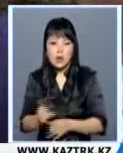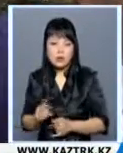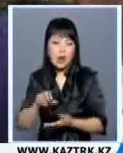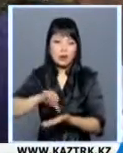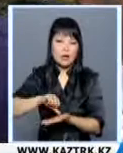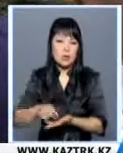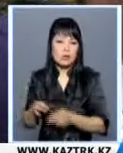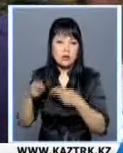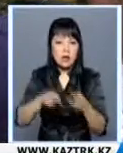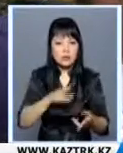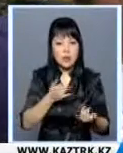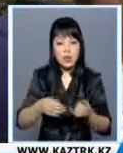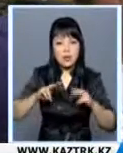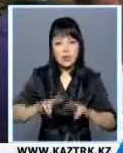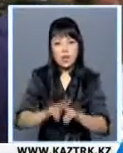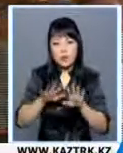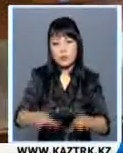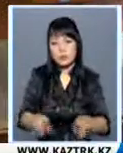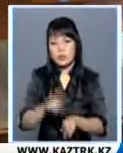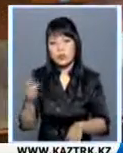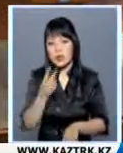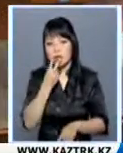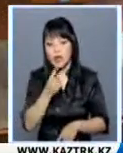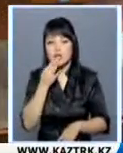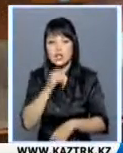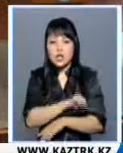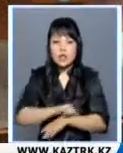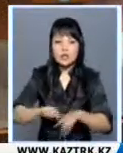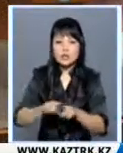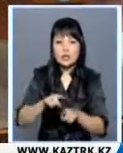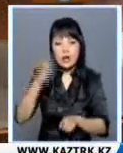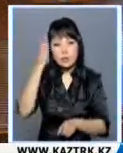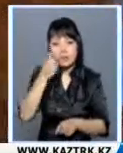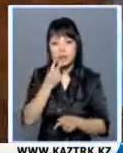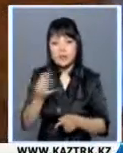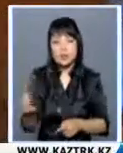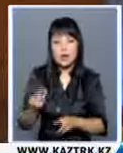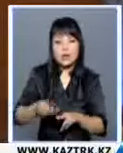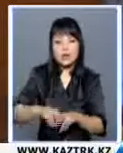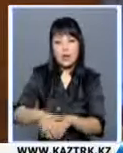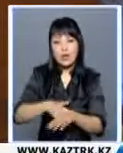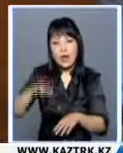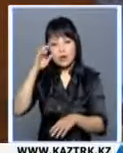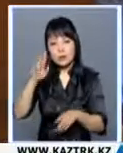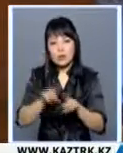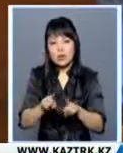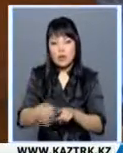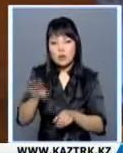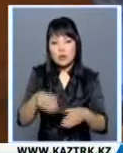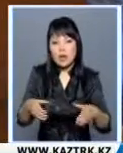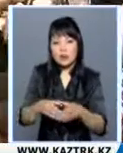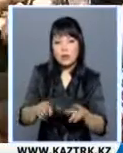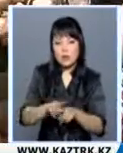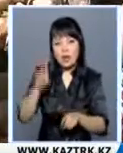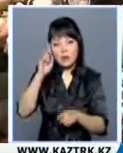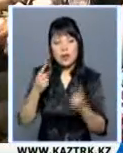жастардың интеллектуалды әлеуетін арттыратын алаңға айналып келеді. Шетелдіктердің пікірінше, енді аяқтанып жатқан елдерде ғана емес, алпауыт